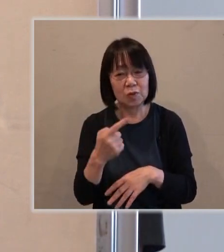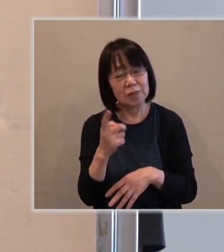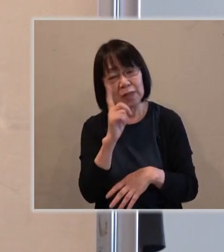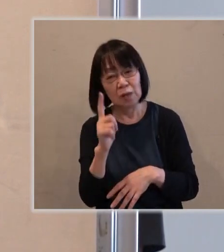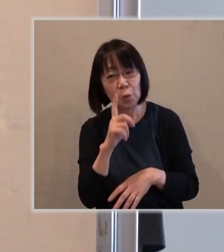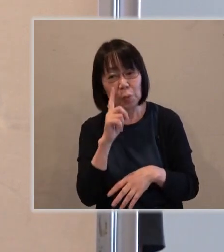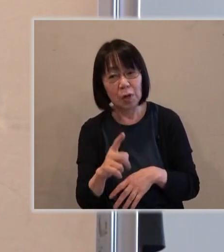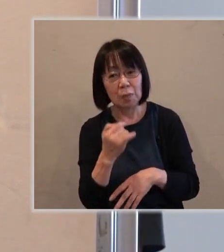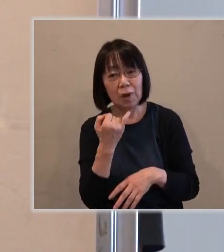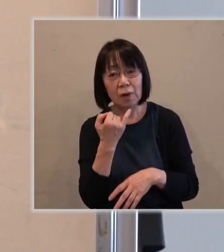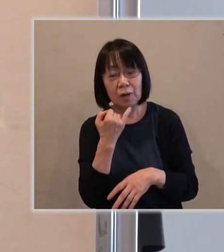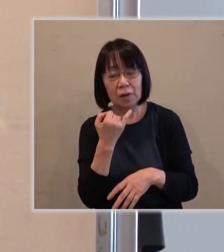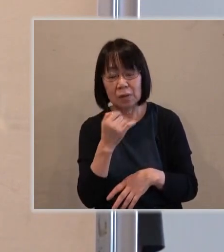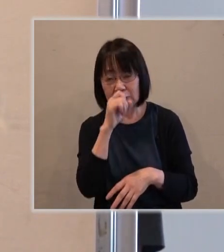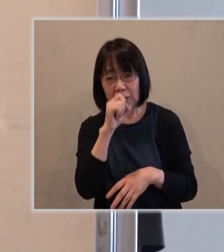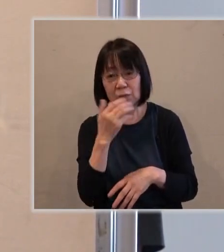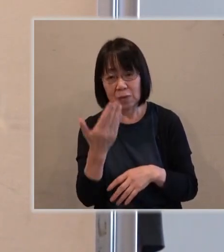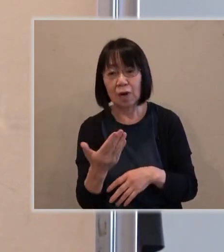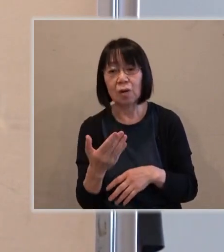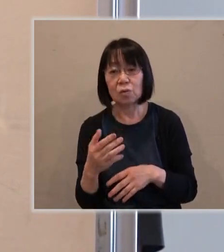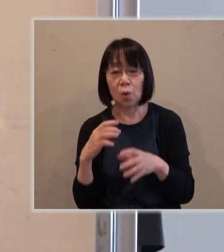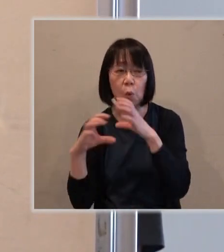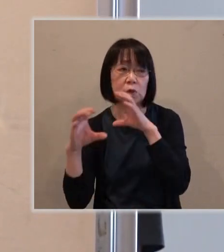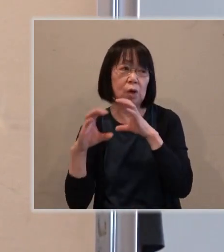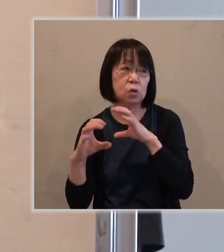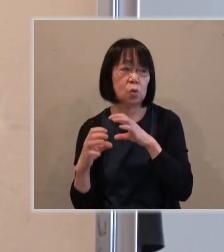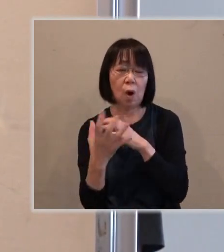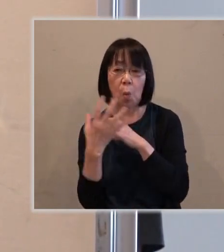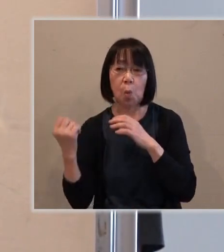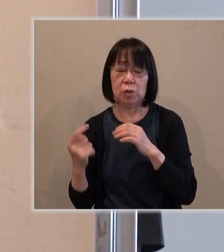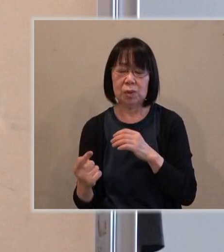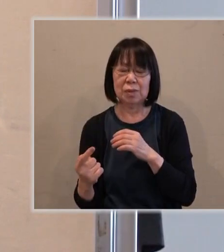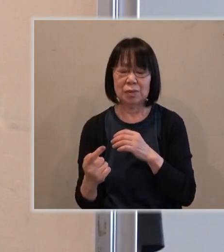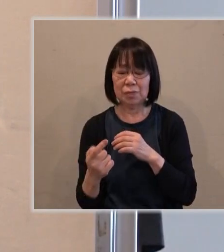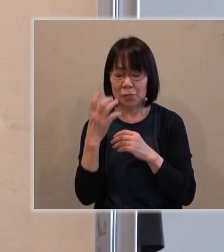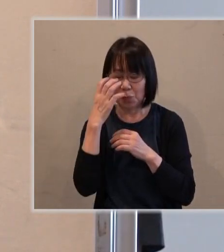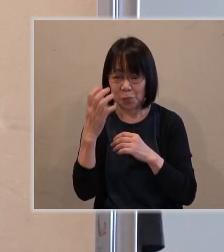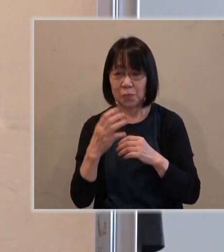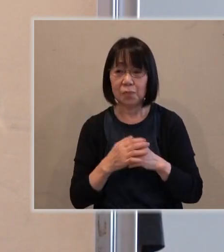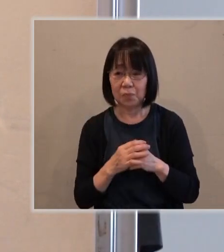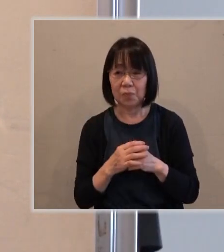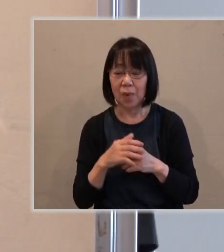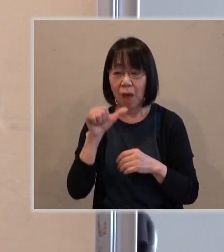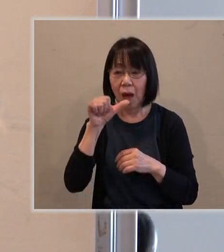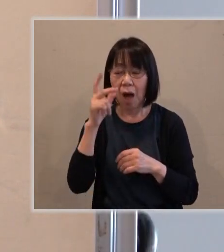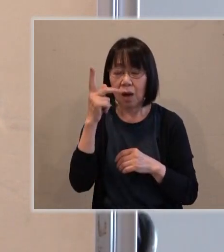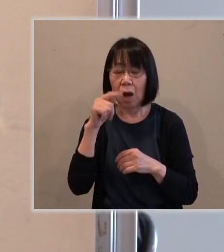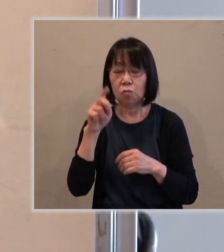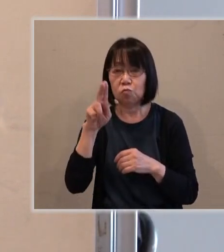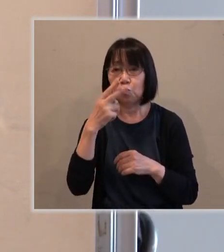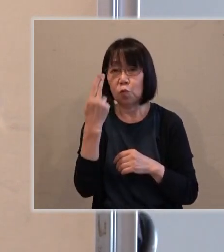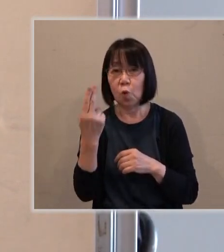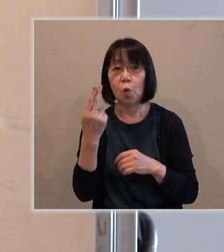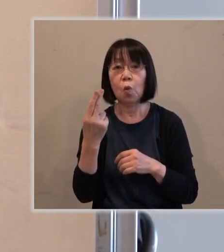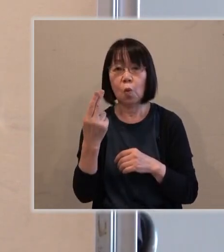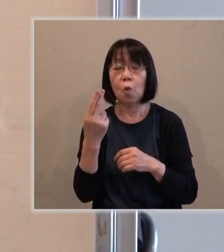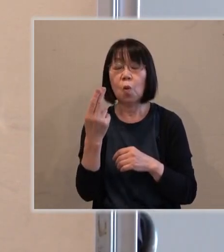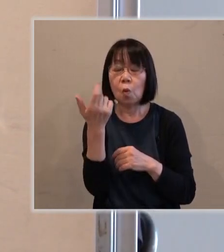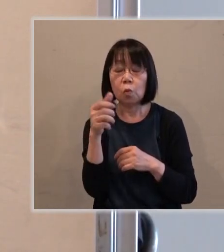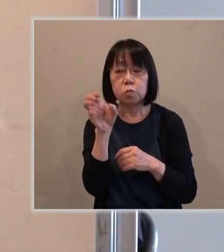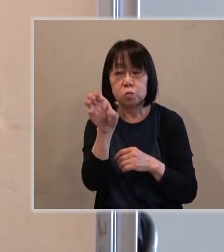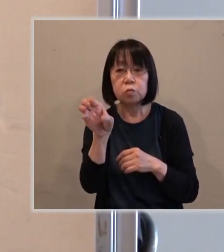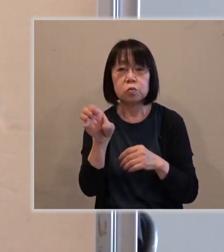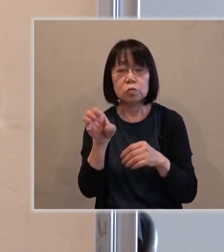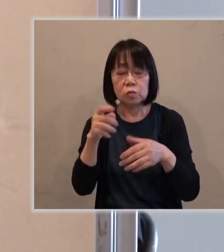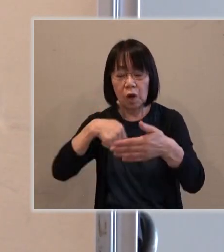ですかとか、こういうコミュニケーションがめちゃめちゃあるんですよね、 はい。 だからやっぱりアカウントの設計自体、要するにただ発信するんじゃ